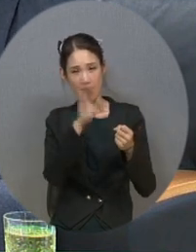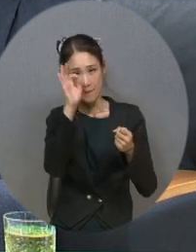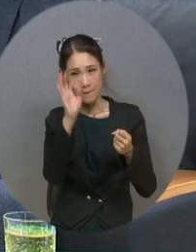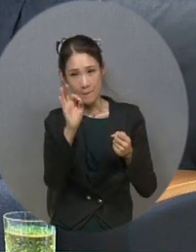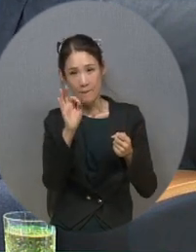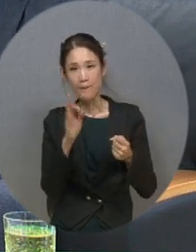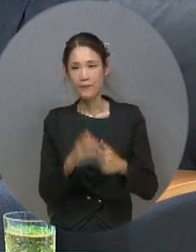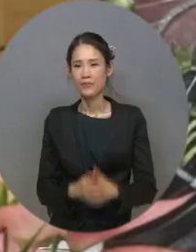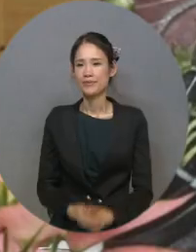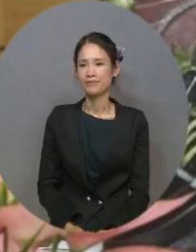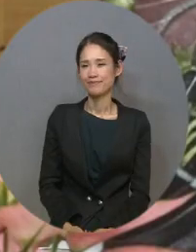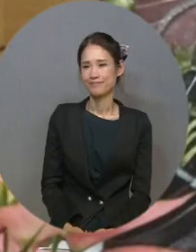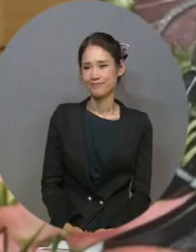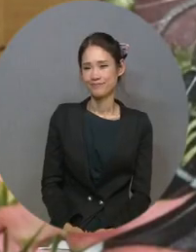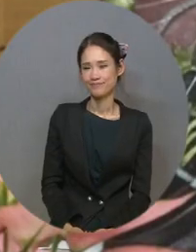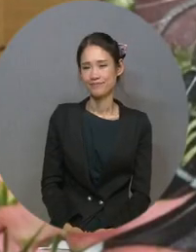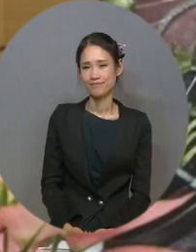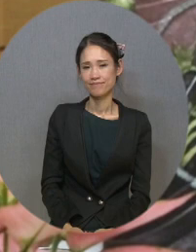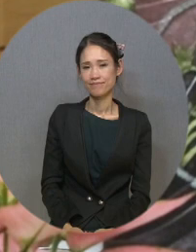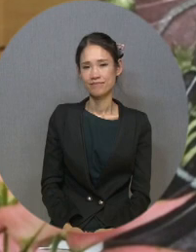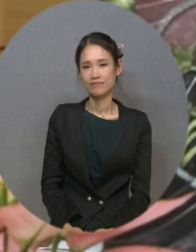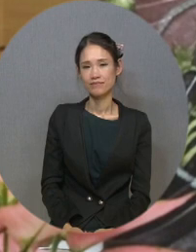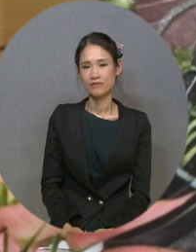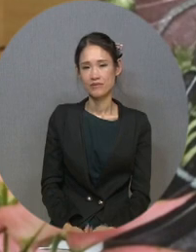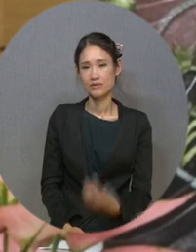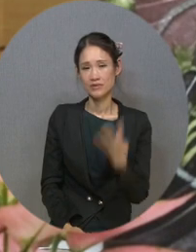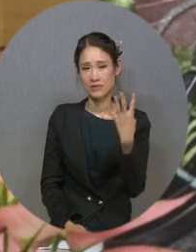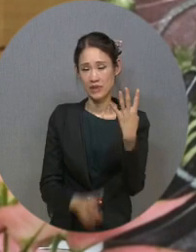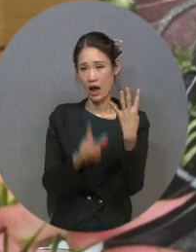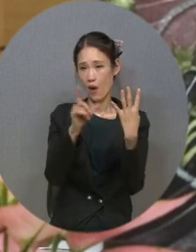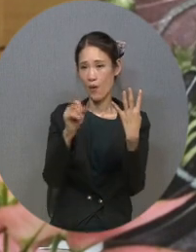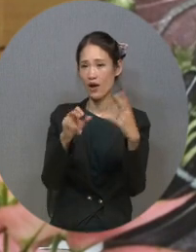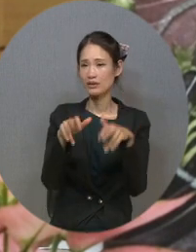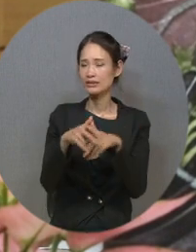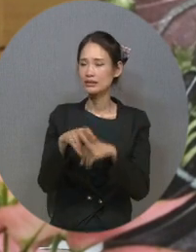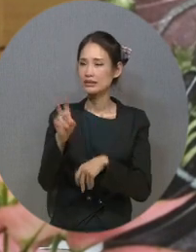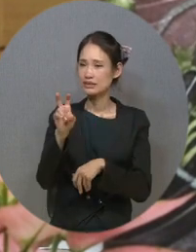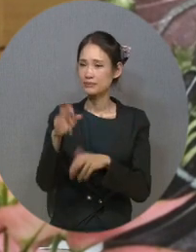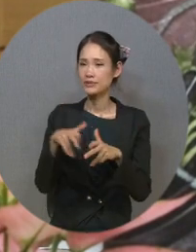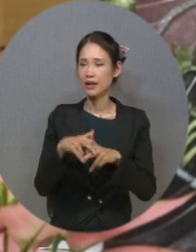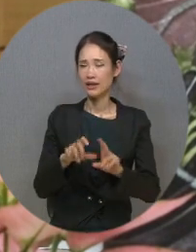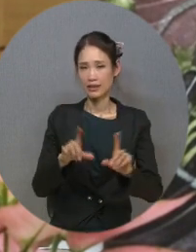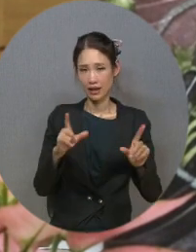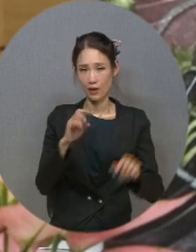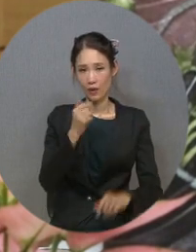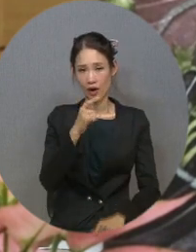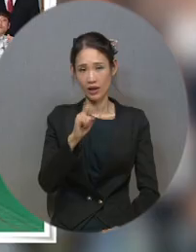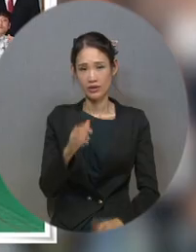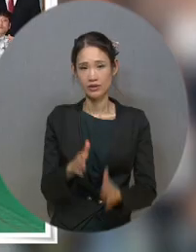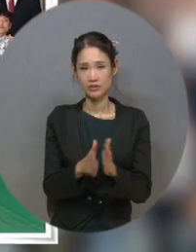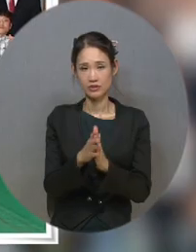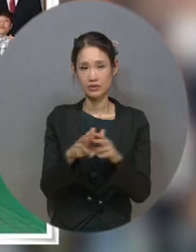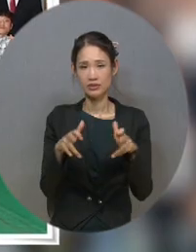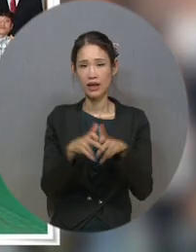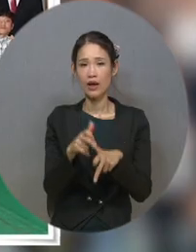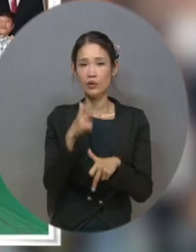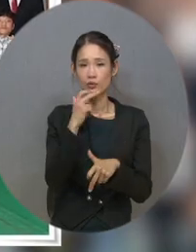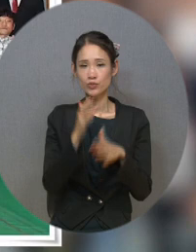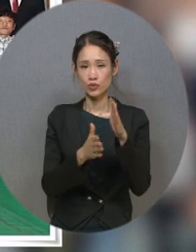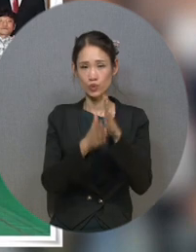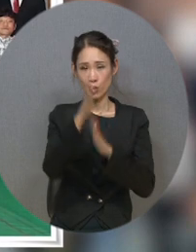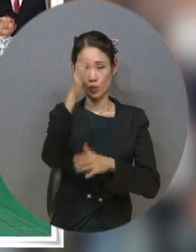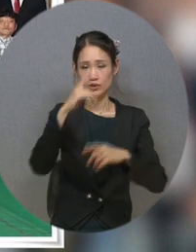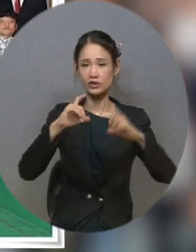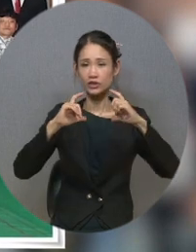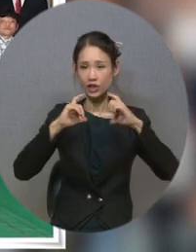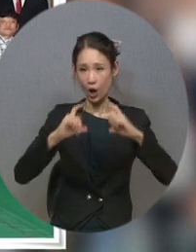지켜보겠습니다. 지난 4월 20일 날 장애인의 날에 광양시 무장애 도시